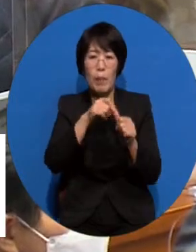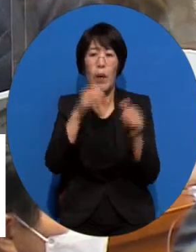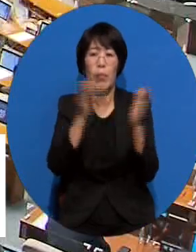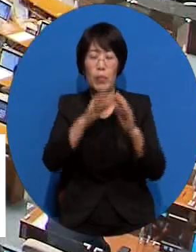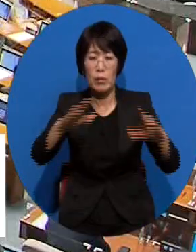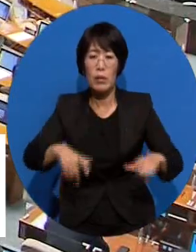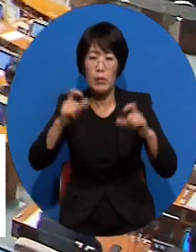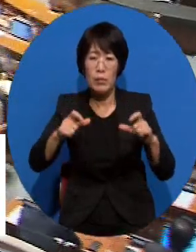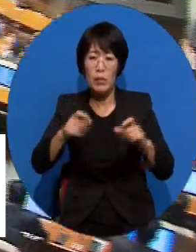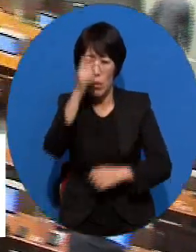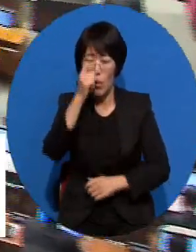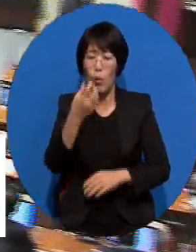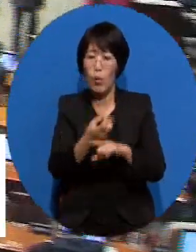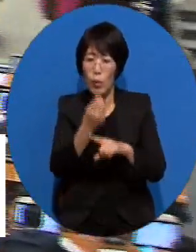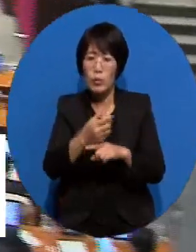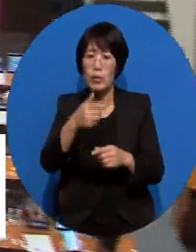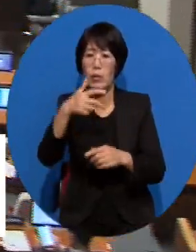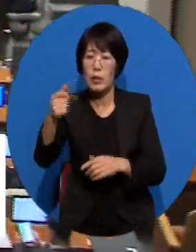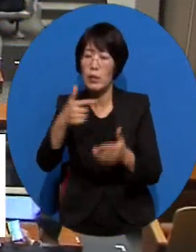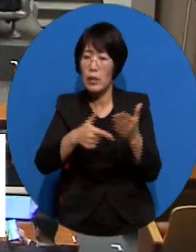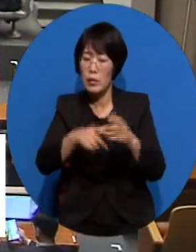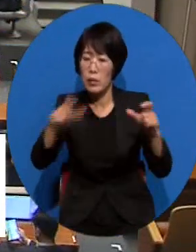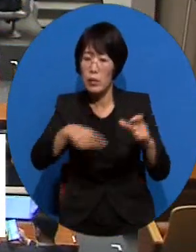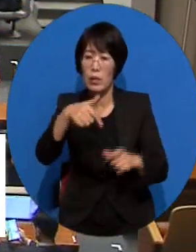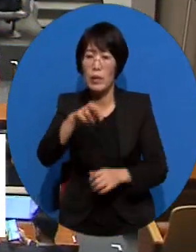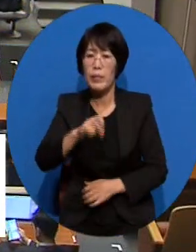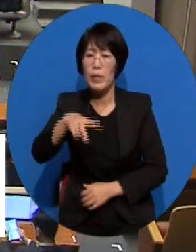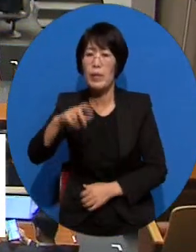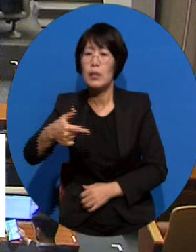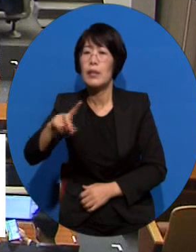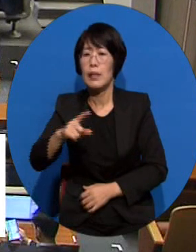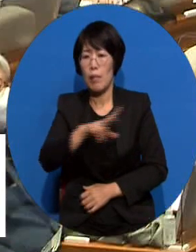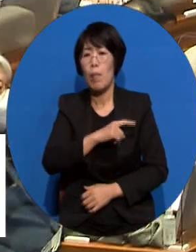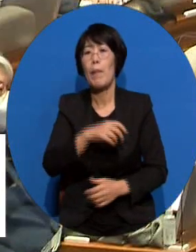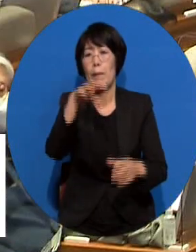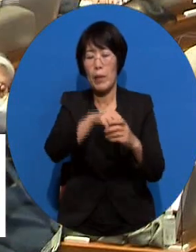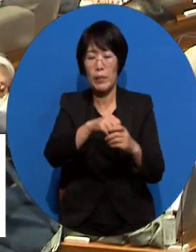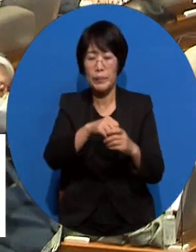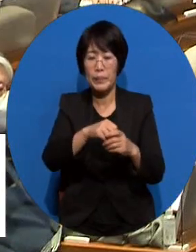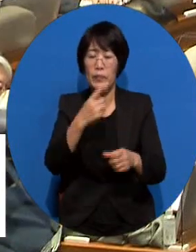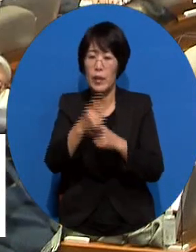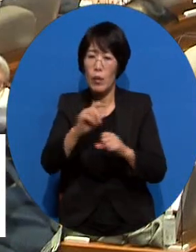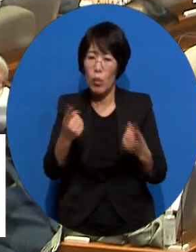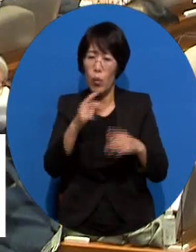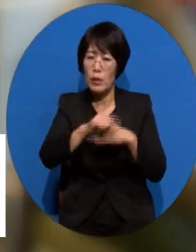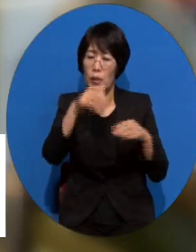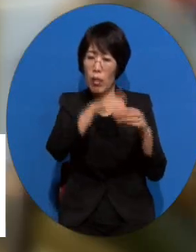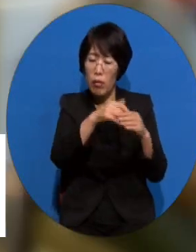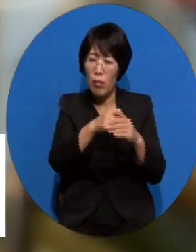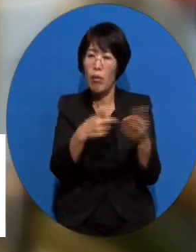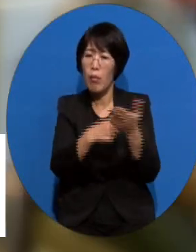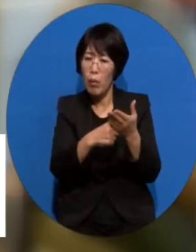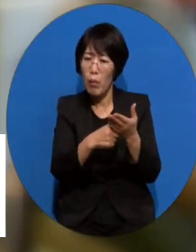전남에서는 고흥보성장흥강진 지역구에 김승남 의원의 포함됐습니다 내년 지방선거는